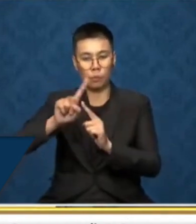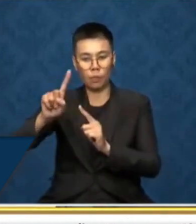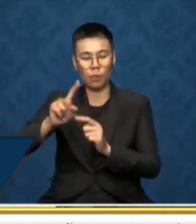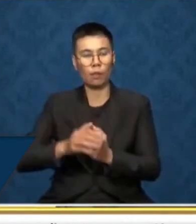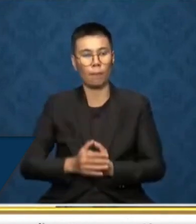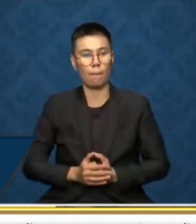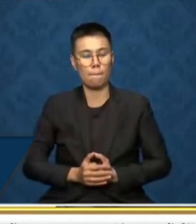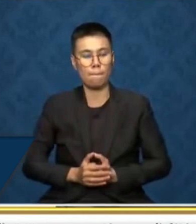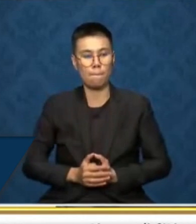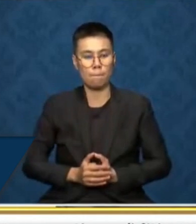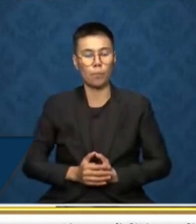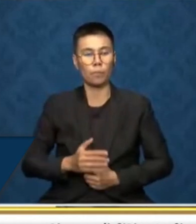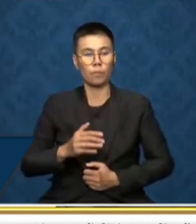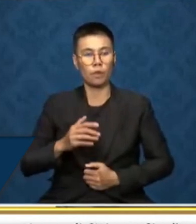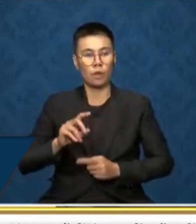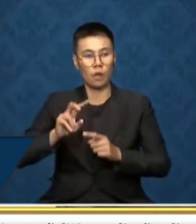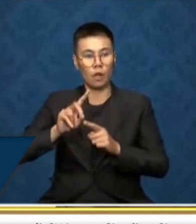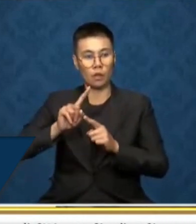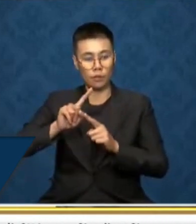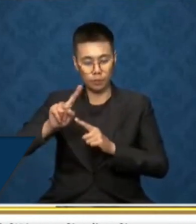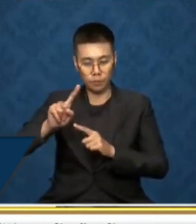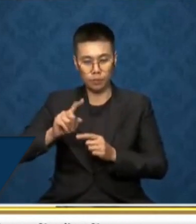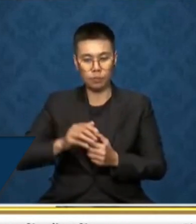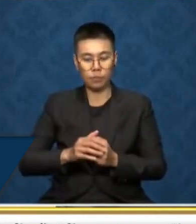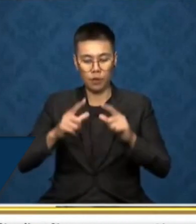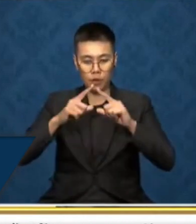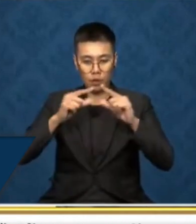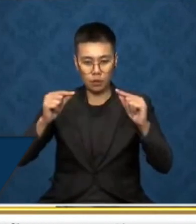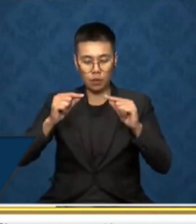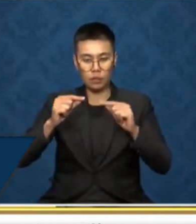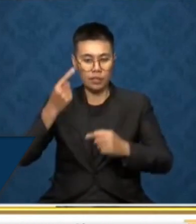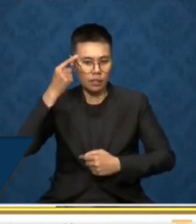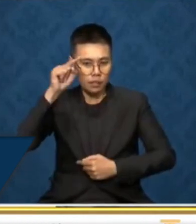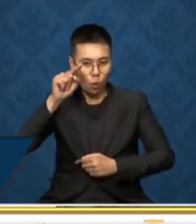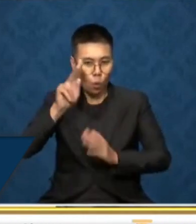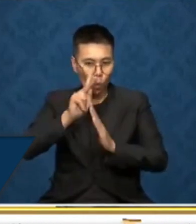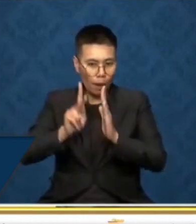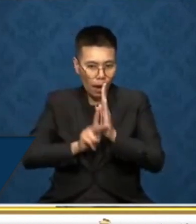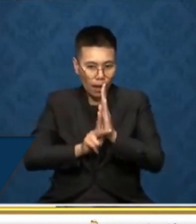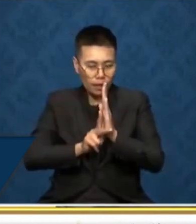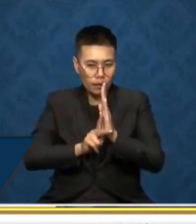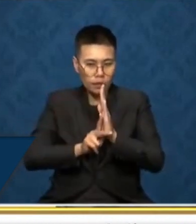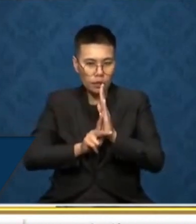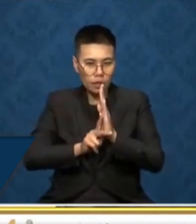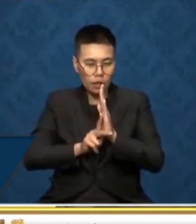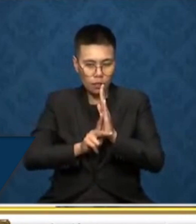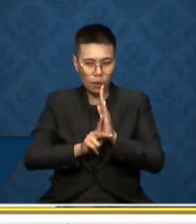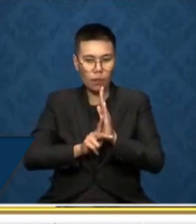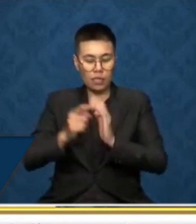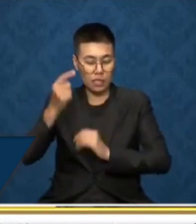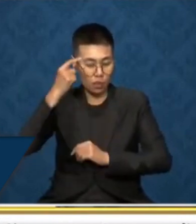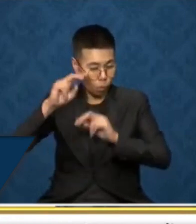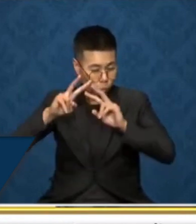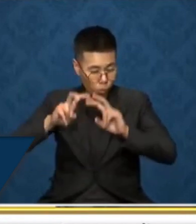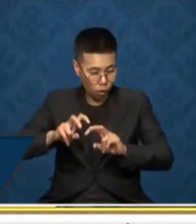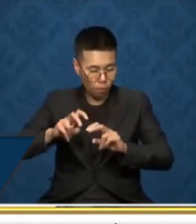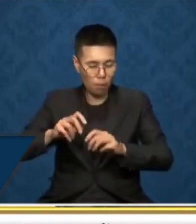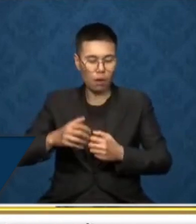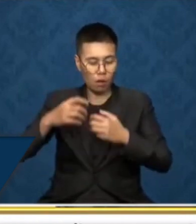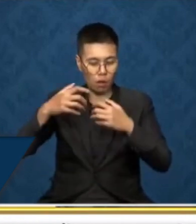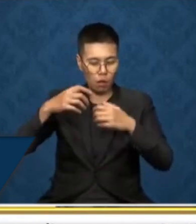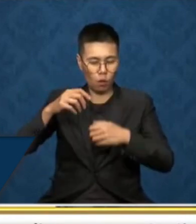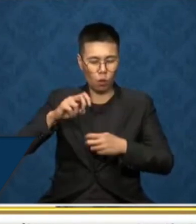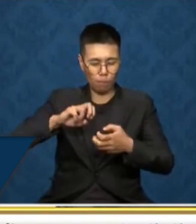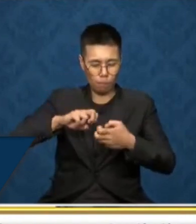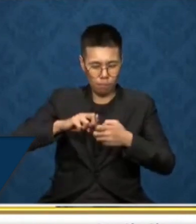ประธานครับก็คือเรื่องของการคำนึงถึงความทันสมัยของกฎหมายนะครับที่เราพูดถึงกันตอนนี้ที่จะมีการพัฒนาปรับปรุงก